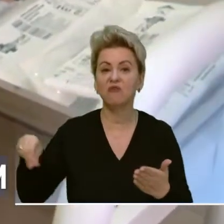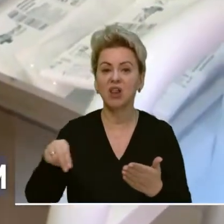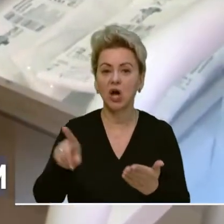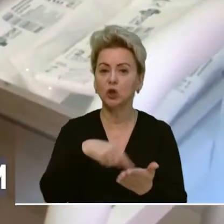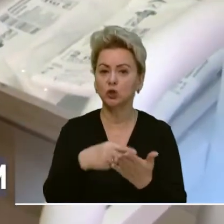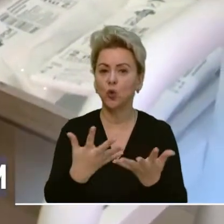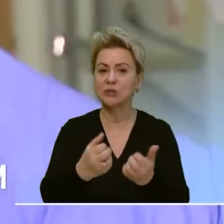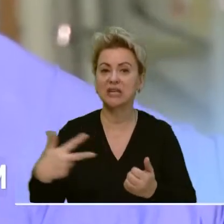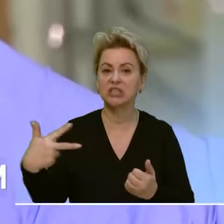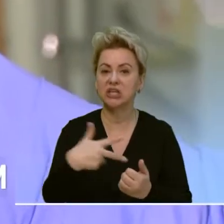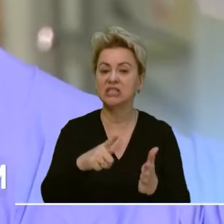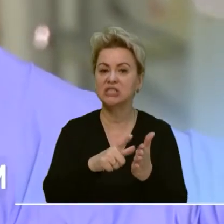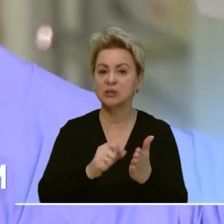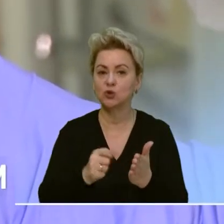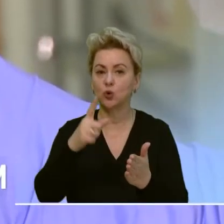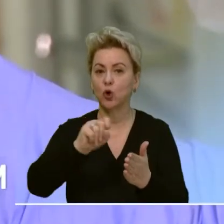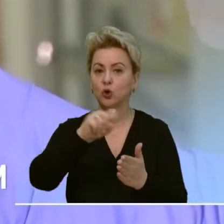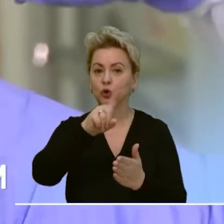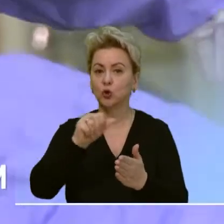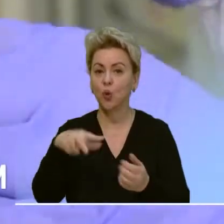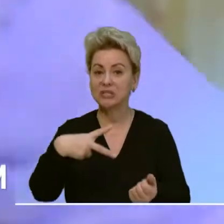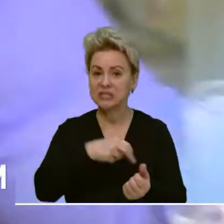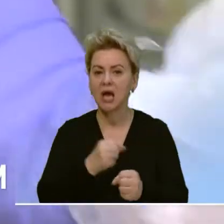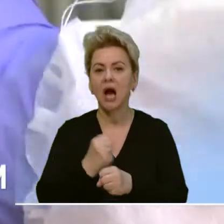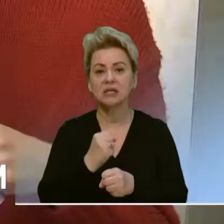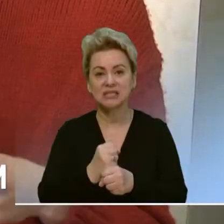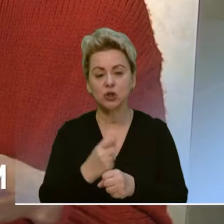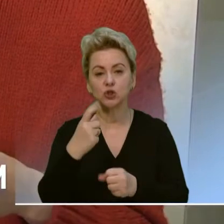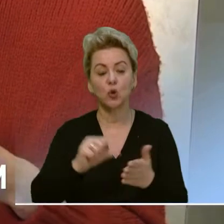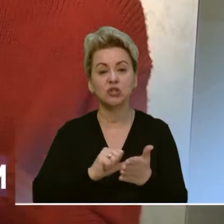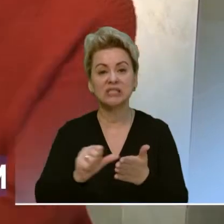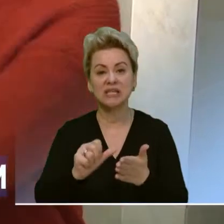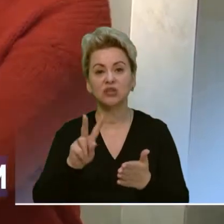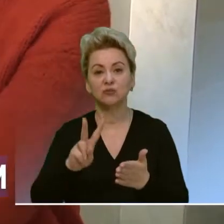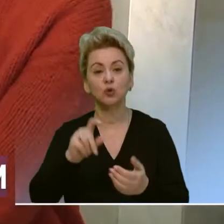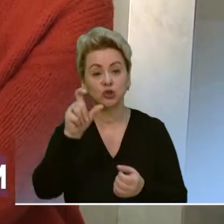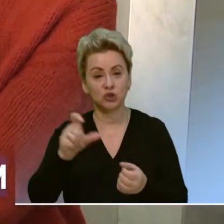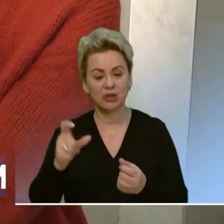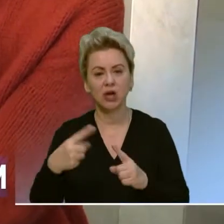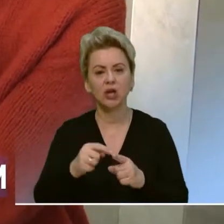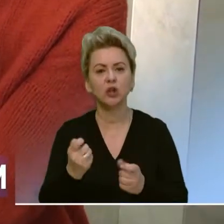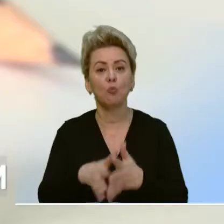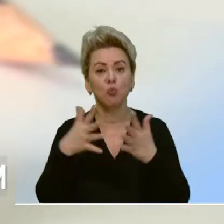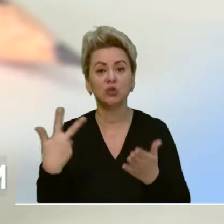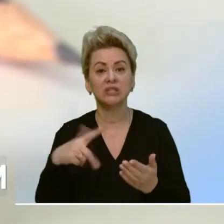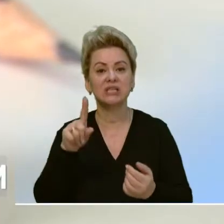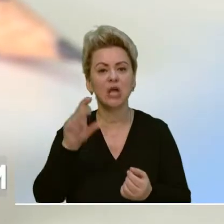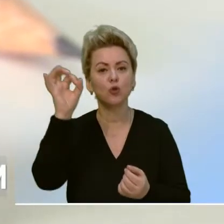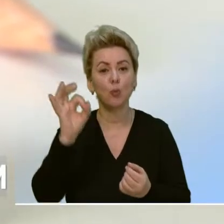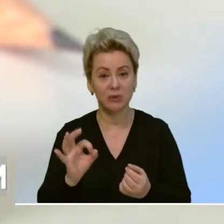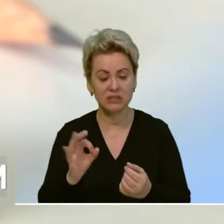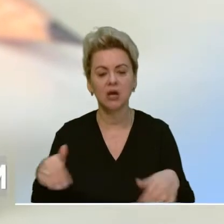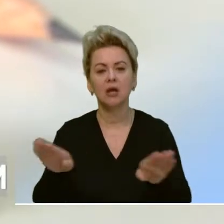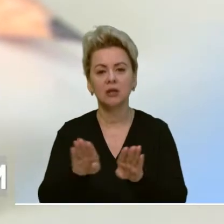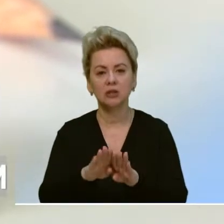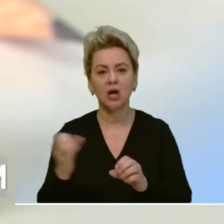Волгодонск получил 3700 доз. А провакцинировал 1162 человек. Это чуть больше 31%.